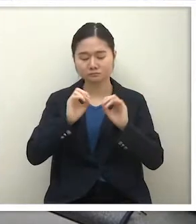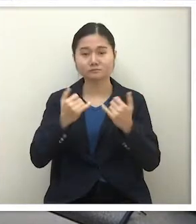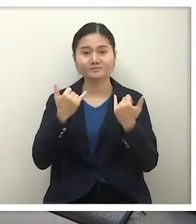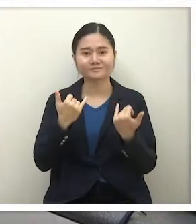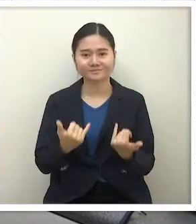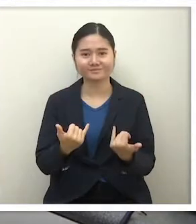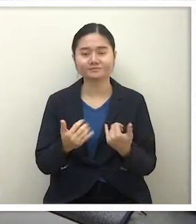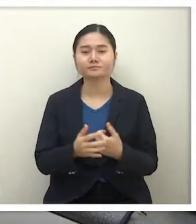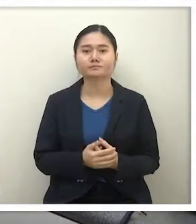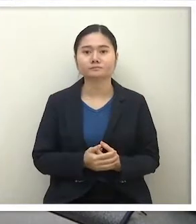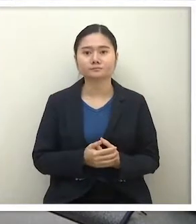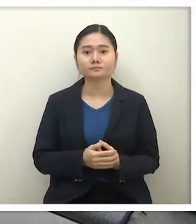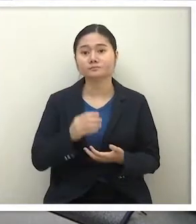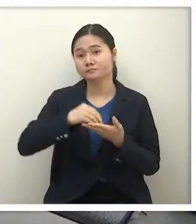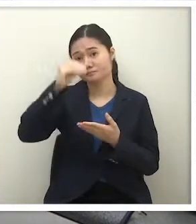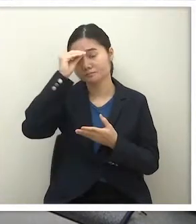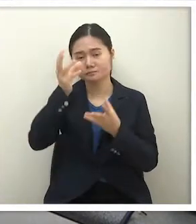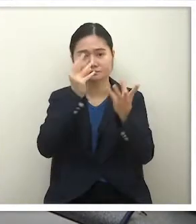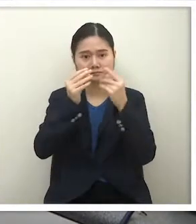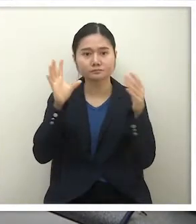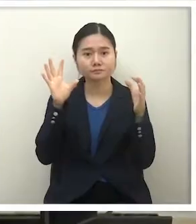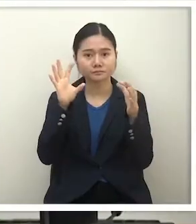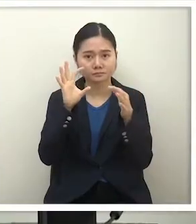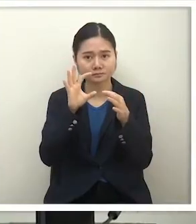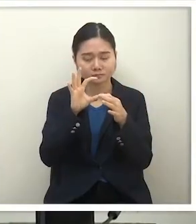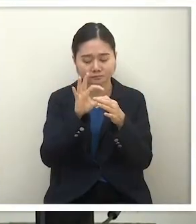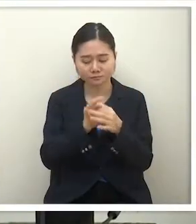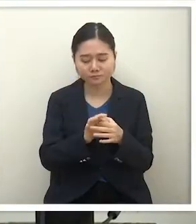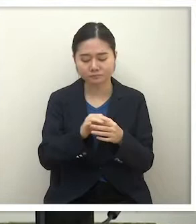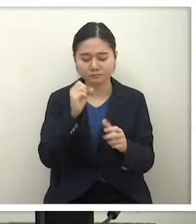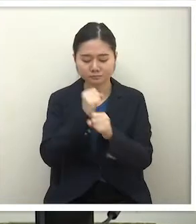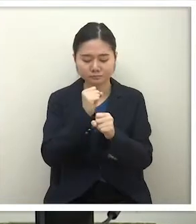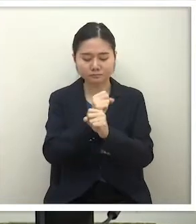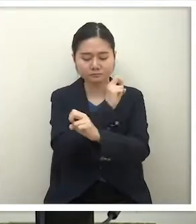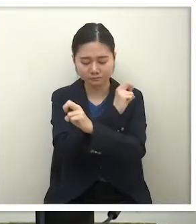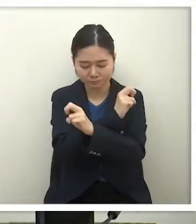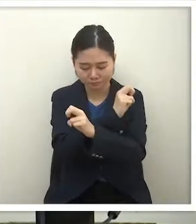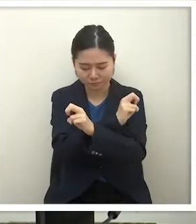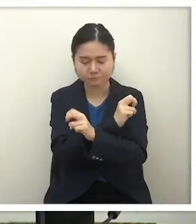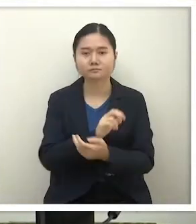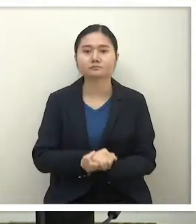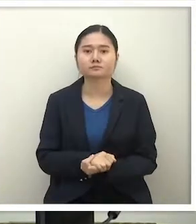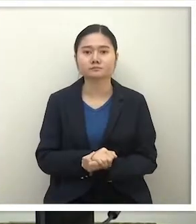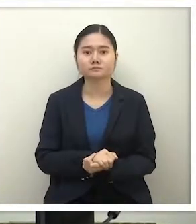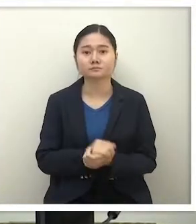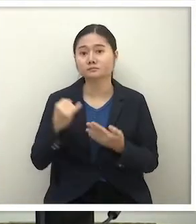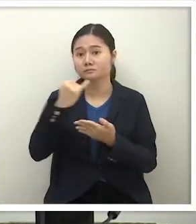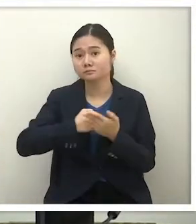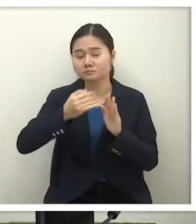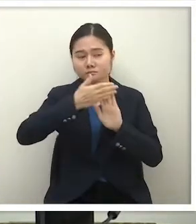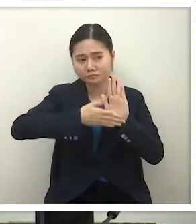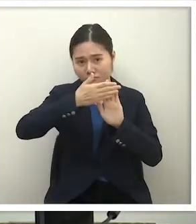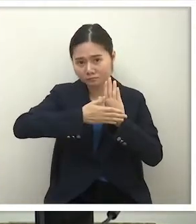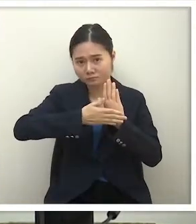ครับก็เราได้เรียนรู้เกี่ยวกับการใส่กระดูกแล้วก็วาดแบ็คกรา